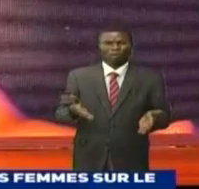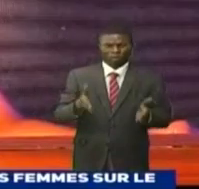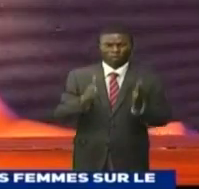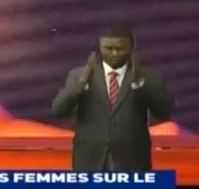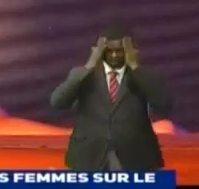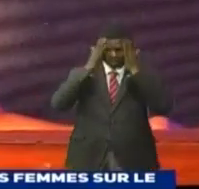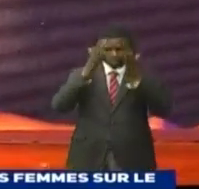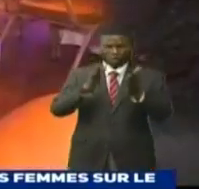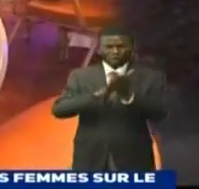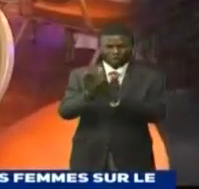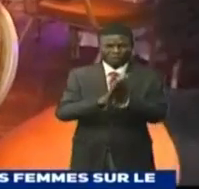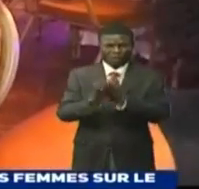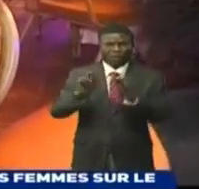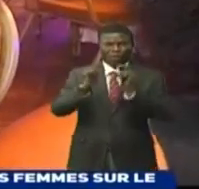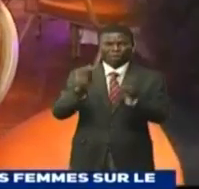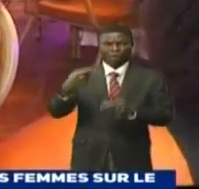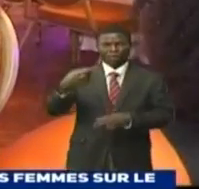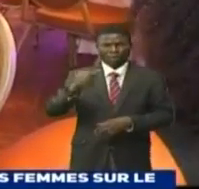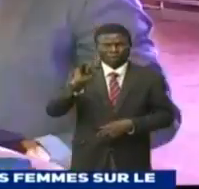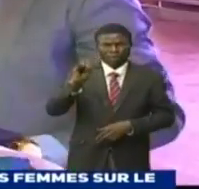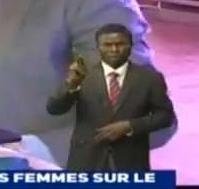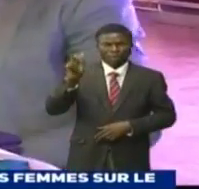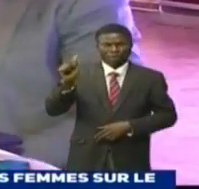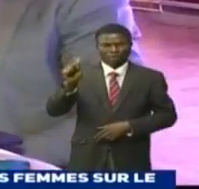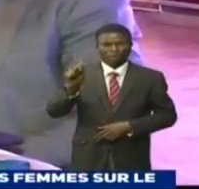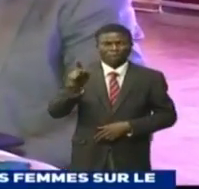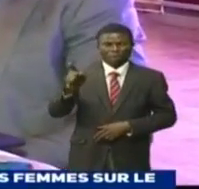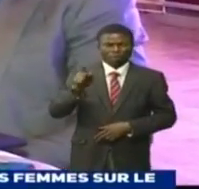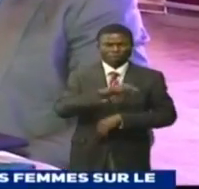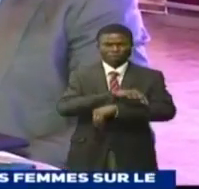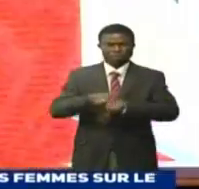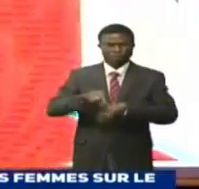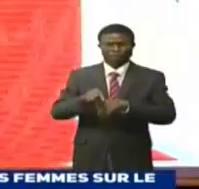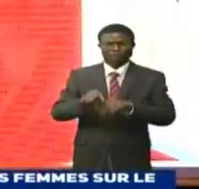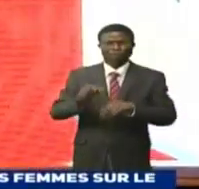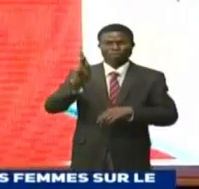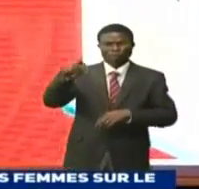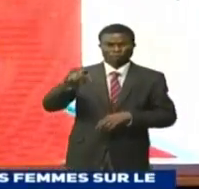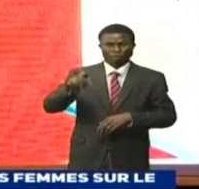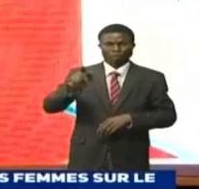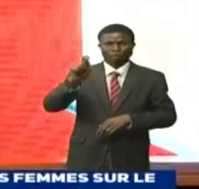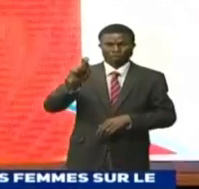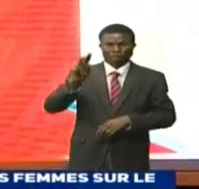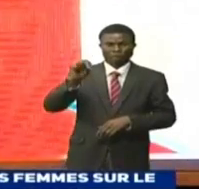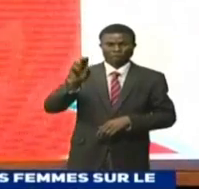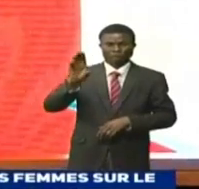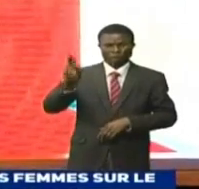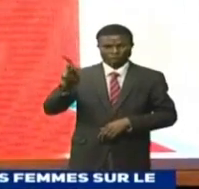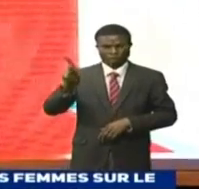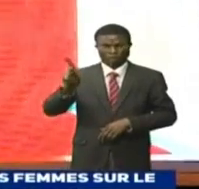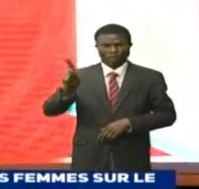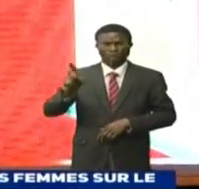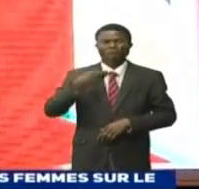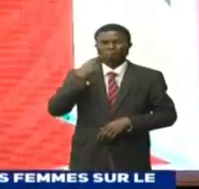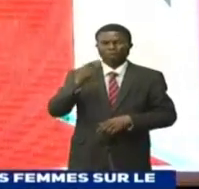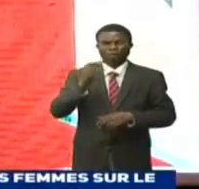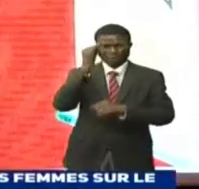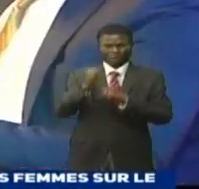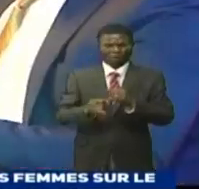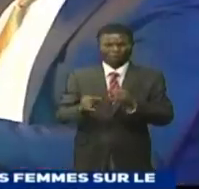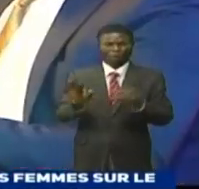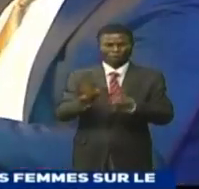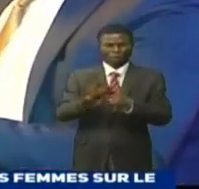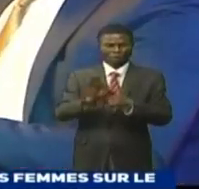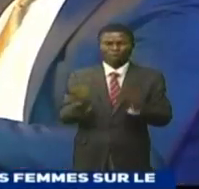à Chica corporation de son côté le directeur de cabinet ou PTNC monsieur sert à faire oumba capé qui a clôturé ses